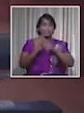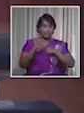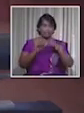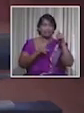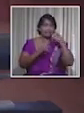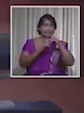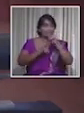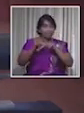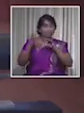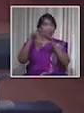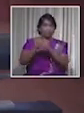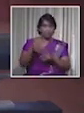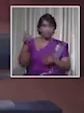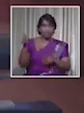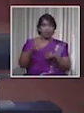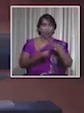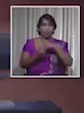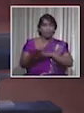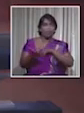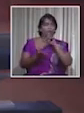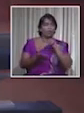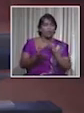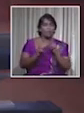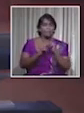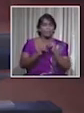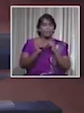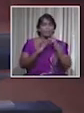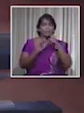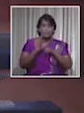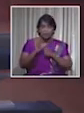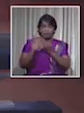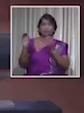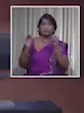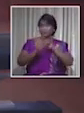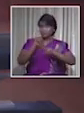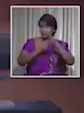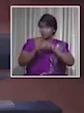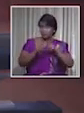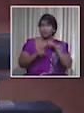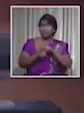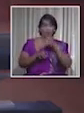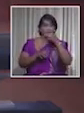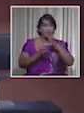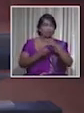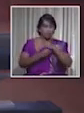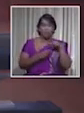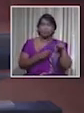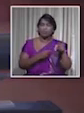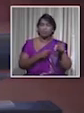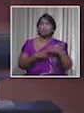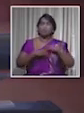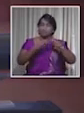සාකච්ඡාවකදී. ජනාධිපති හිටිය අනිත් එකේ. මේ ලිපිය නිකුත් කරන්න මොකද්ද? PB ජයසුන්දර මහතාද නියෝජනය කළ සාකච්ඡාවකදී මේ විස සහිත පොහොර ටික